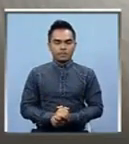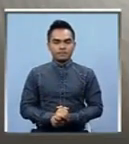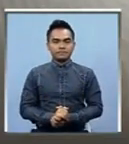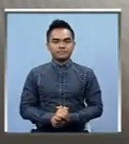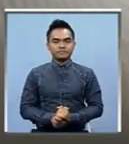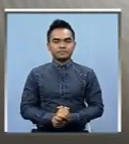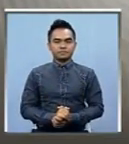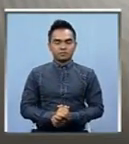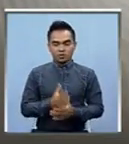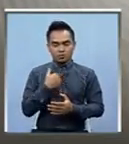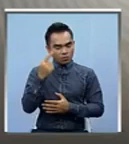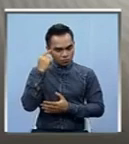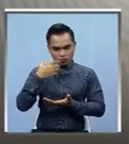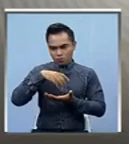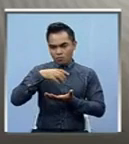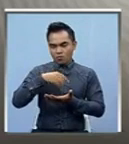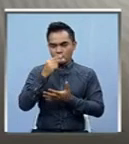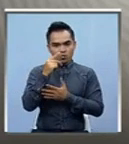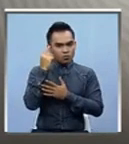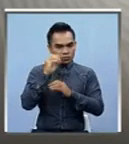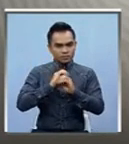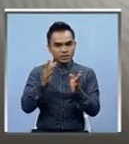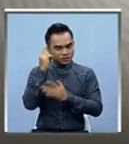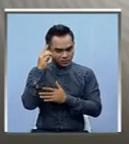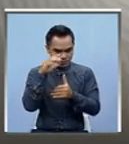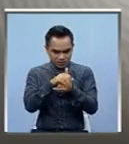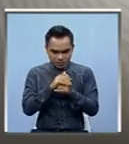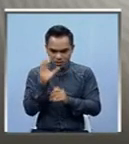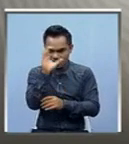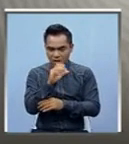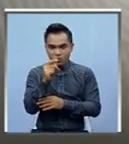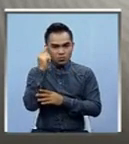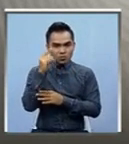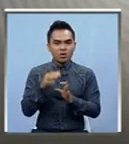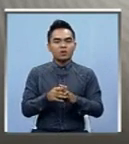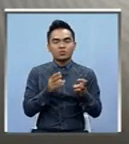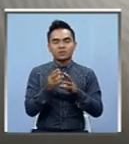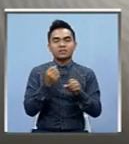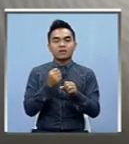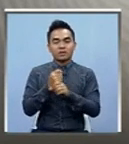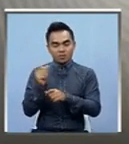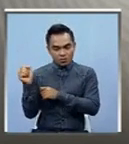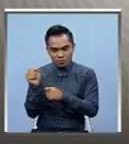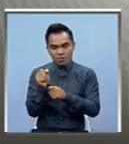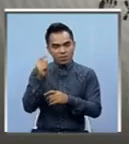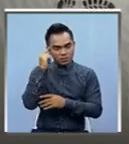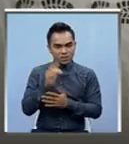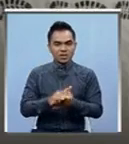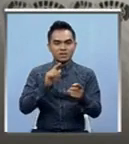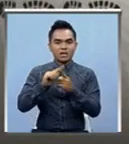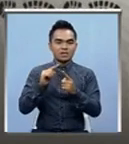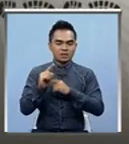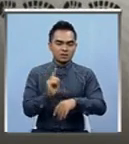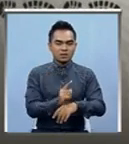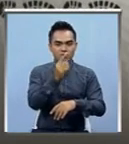หนึ่งในเบาะแสที่มีความชัดเจนขึ้นในการติดตามจับกลุ่มคนร้ายคือการเดินทางทั้งหมดของคนร้ายที่เป็นไปได้ว่าจะมีจุดเริ่มต้นมาจาก